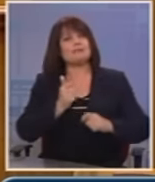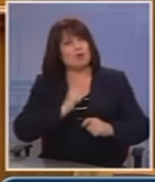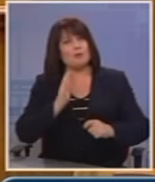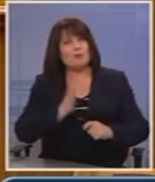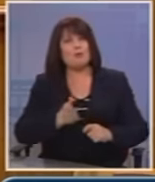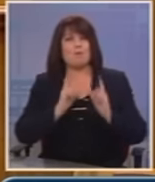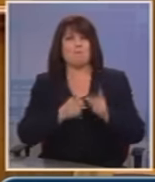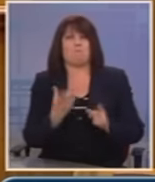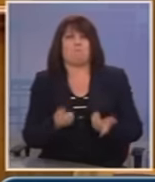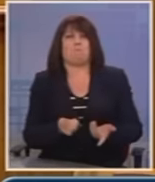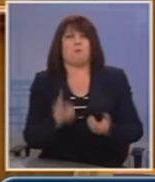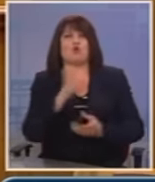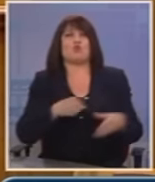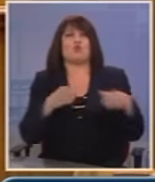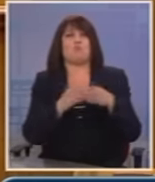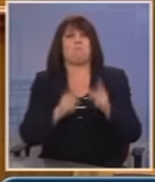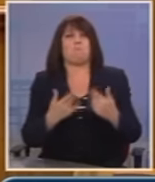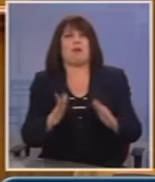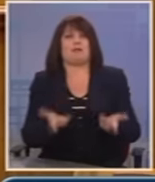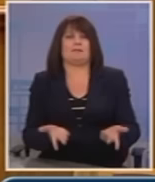σχετική απόφαση από το Eurogroup?